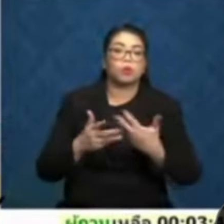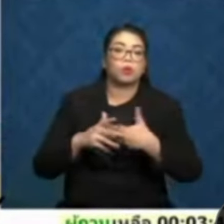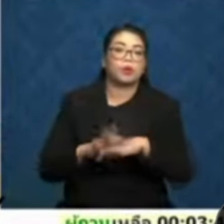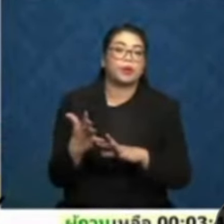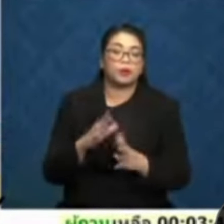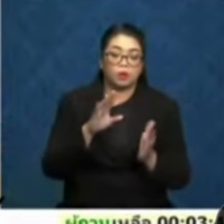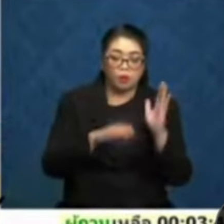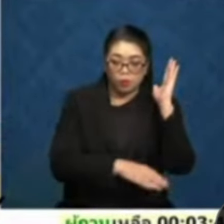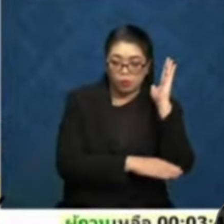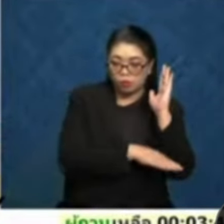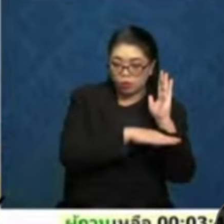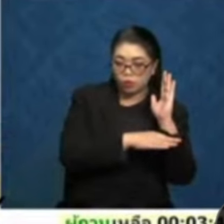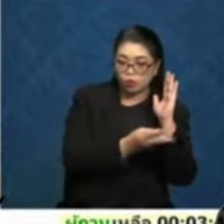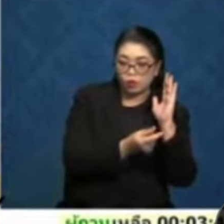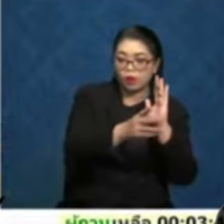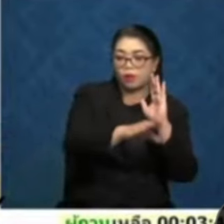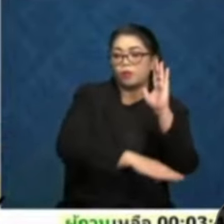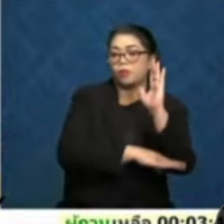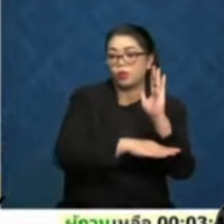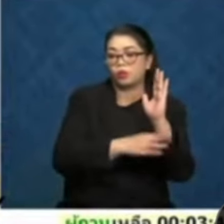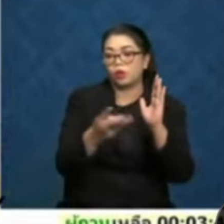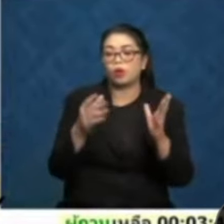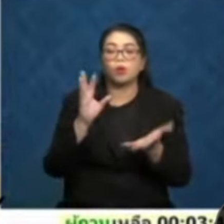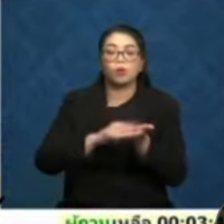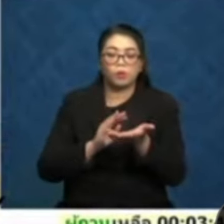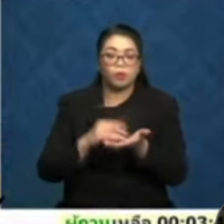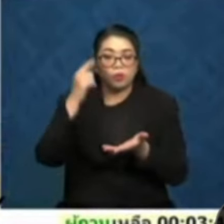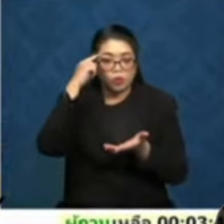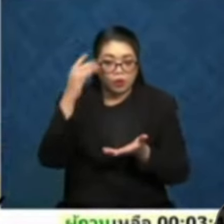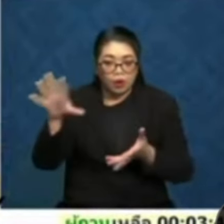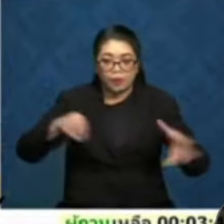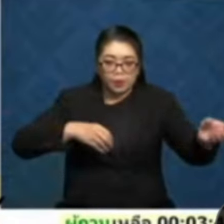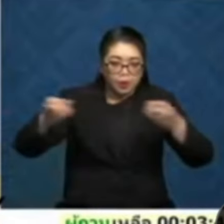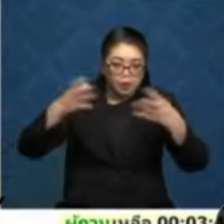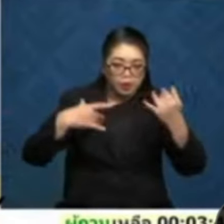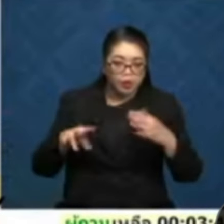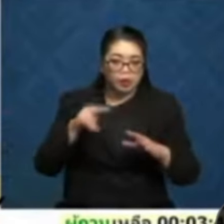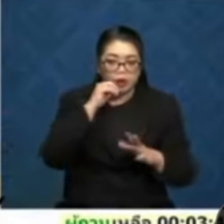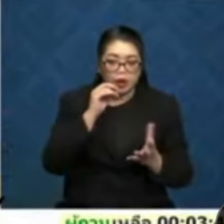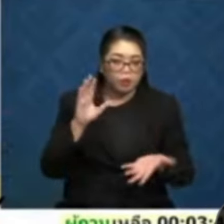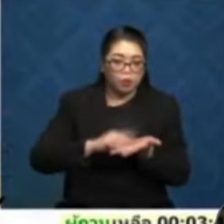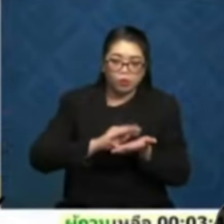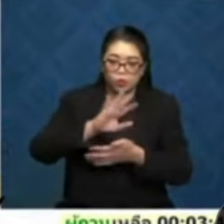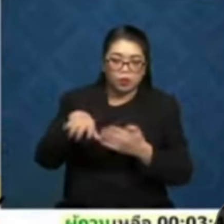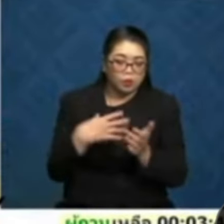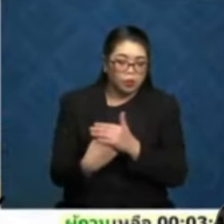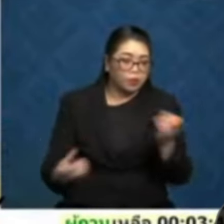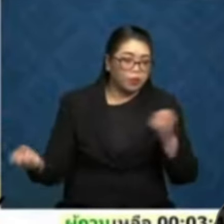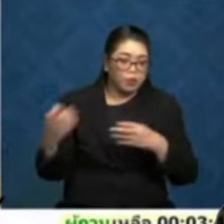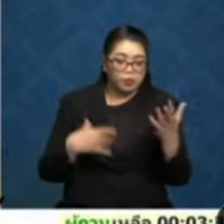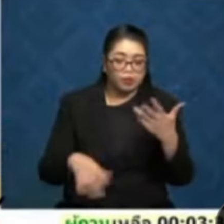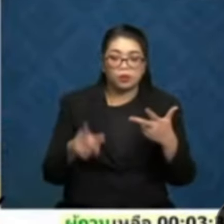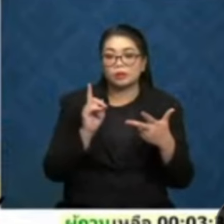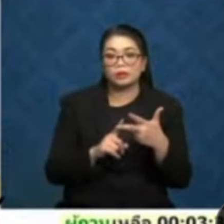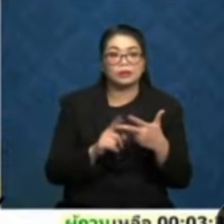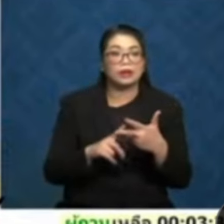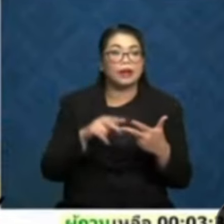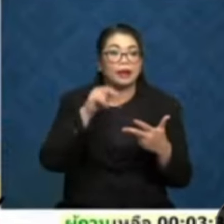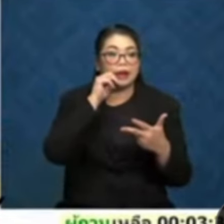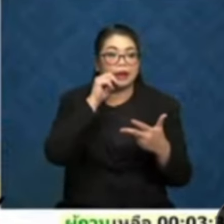กันนะครับในส่วนนี้ผมเชื่อว่าท่านรัฐมนตรีรู้แนวคำตอบอยู่แล้วว่าต้องตอบอย่างไรอีกข้อนึงนะครับในส่วนของน้ำเทศนส่วนนี้